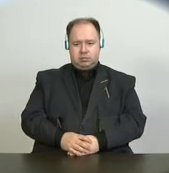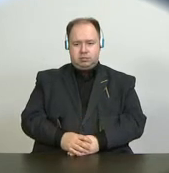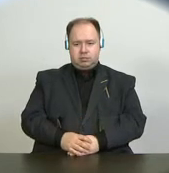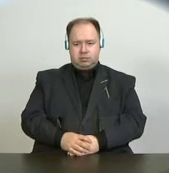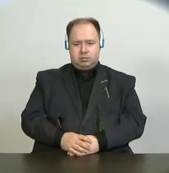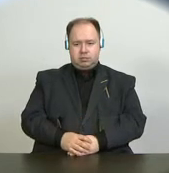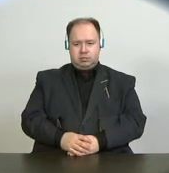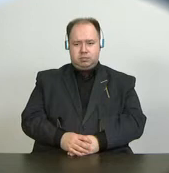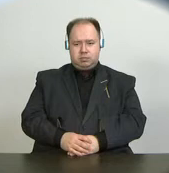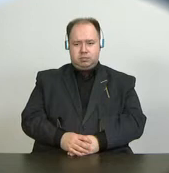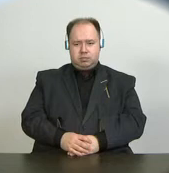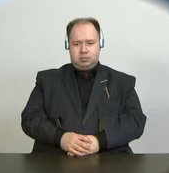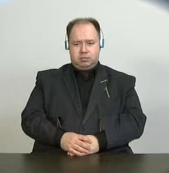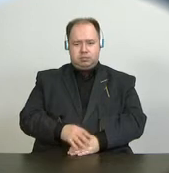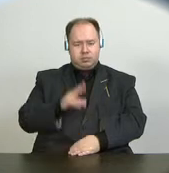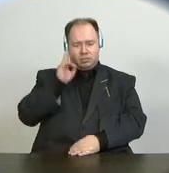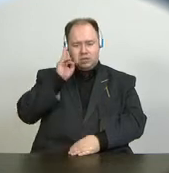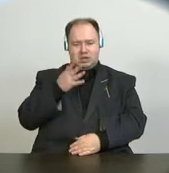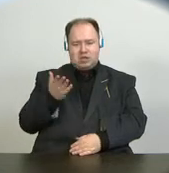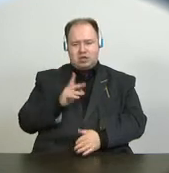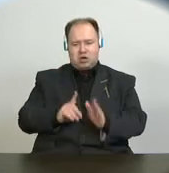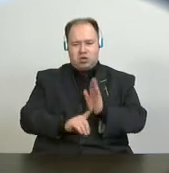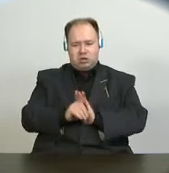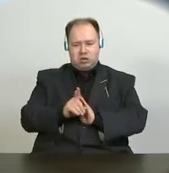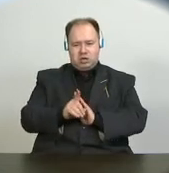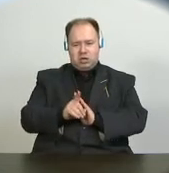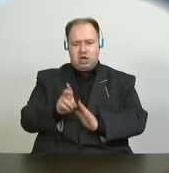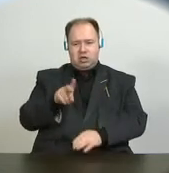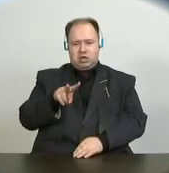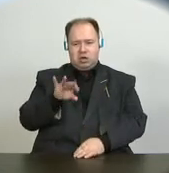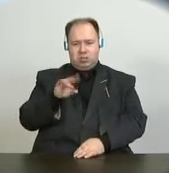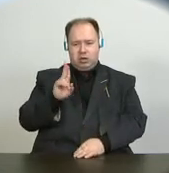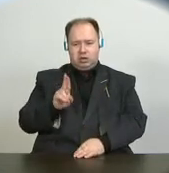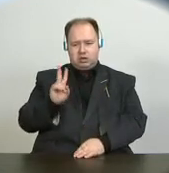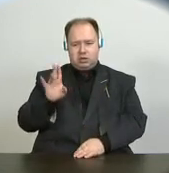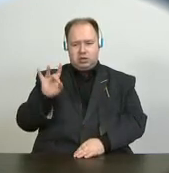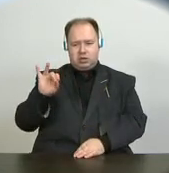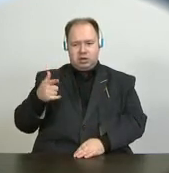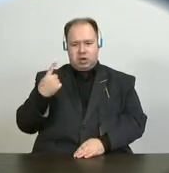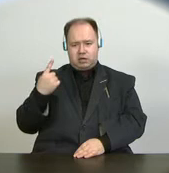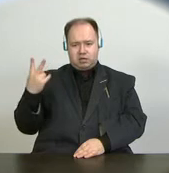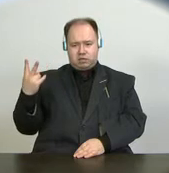я даже не знаю с какого бог начать то есть этой блицкриг от 1 2 и